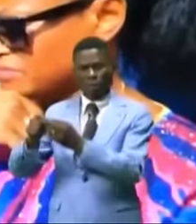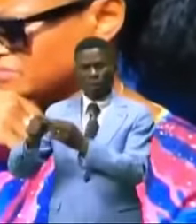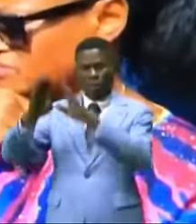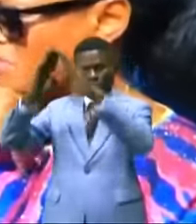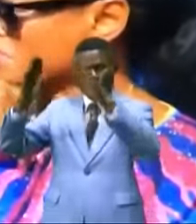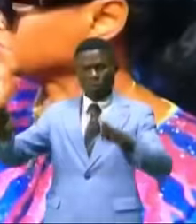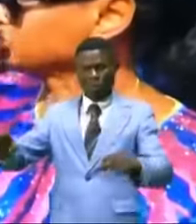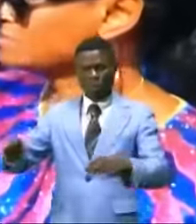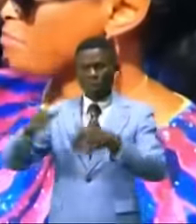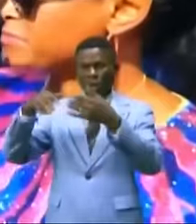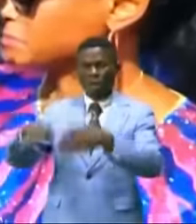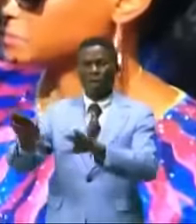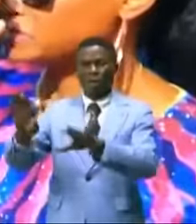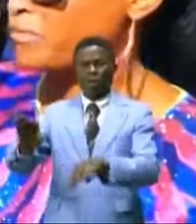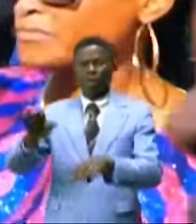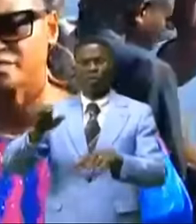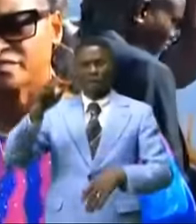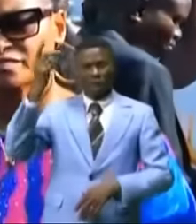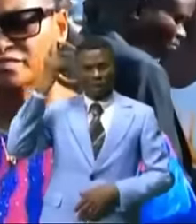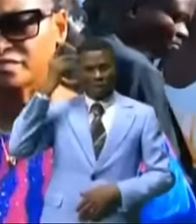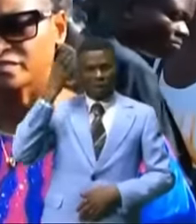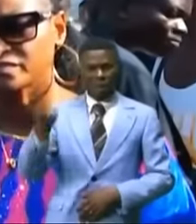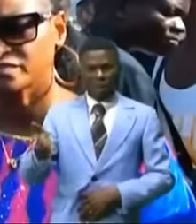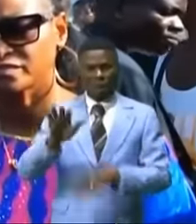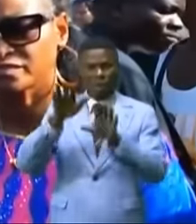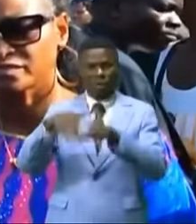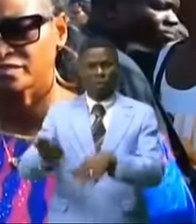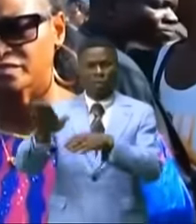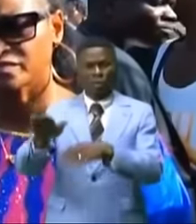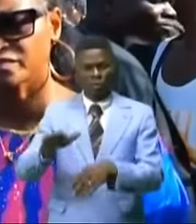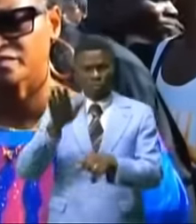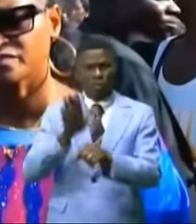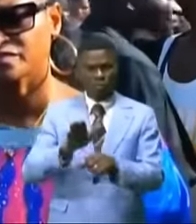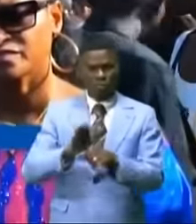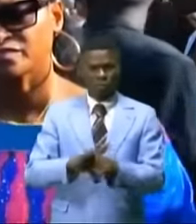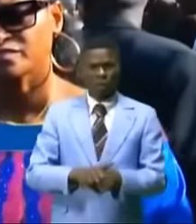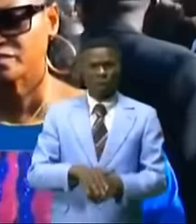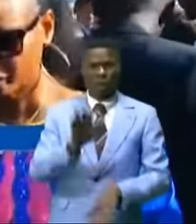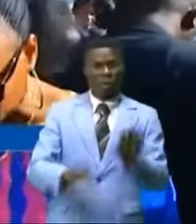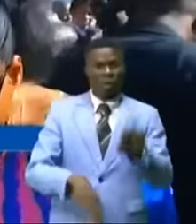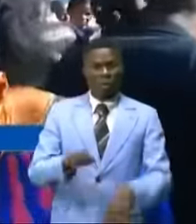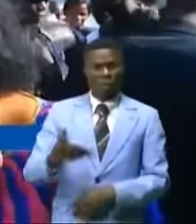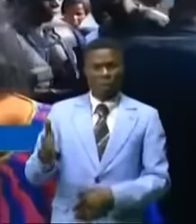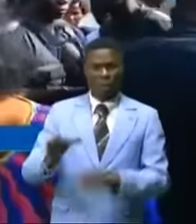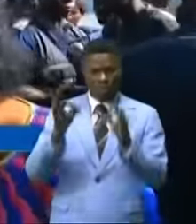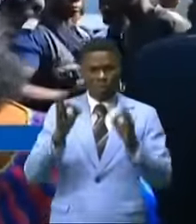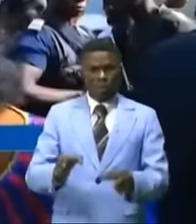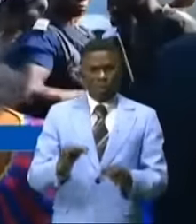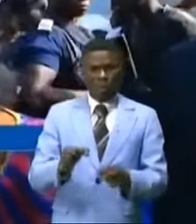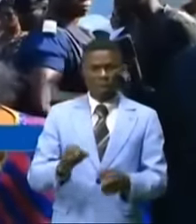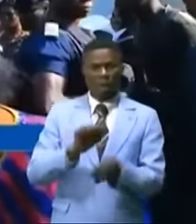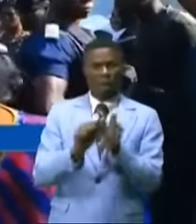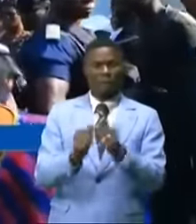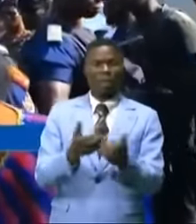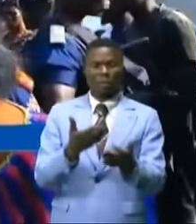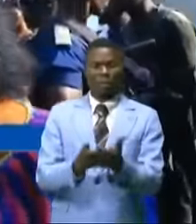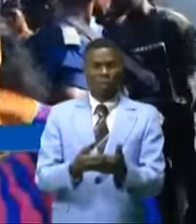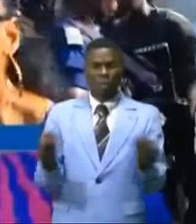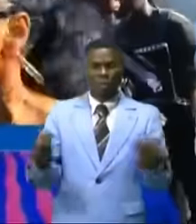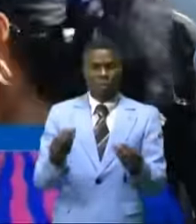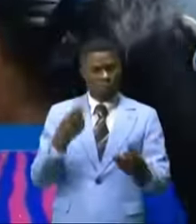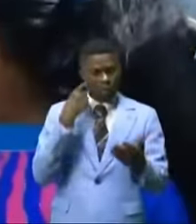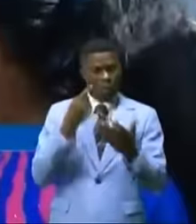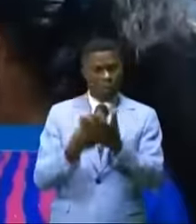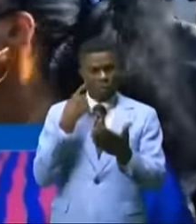de la foire internationale de Kinshasa. Certes, il y avait des autorisations qui avaient été délivrées, mais c'était pour que le travail se fasse bien. Le fait d'avoir